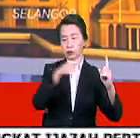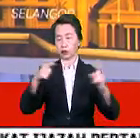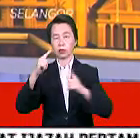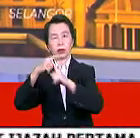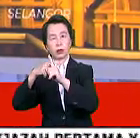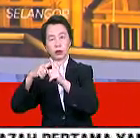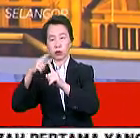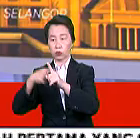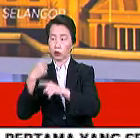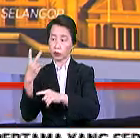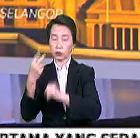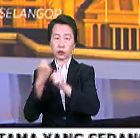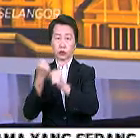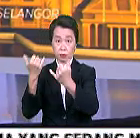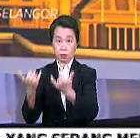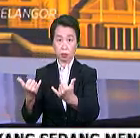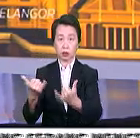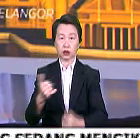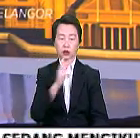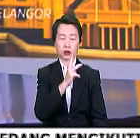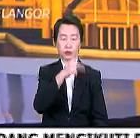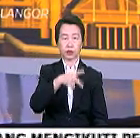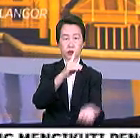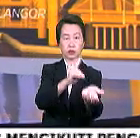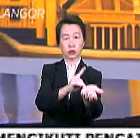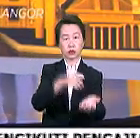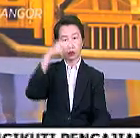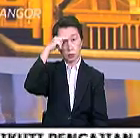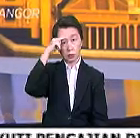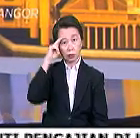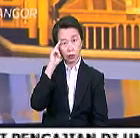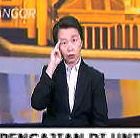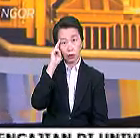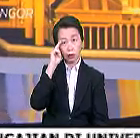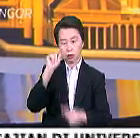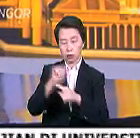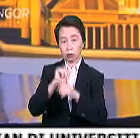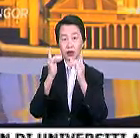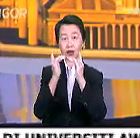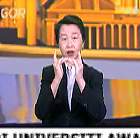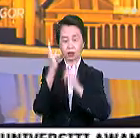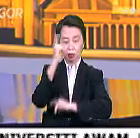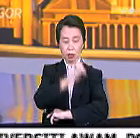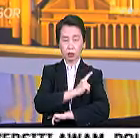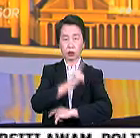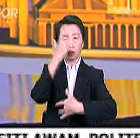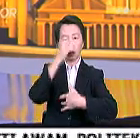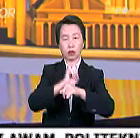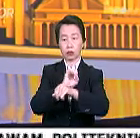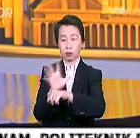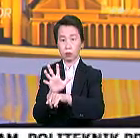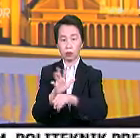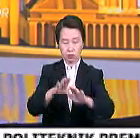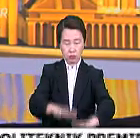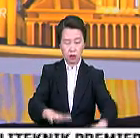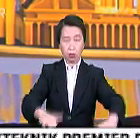Februari tahun ini. Menurut Ketua Pengarah Kesihatan Tan Sri Dr. Nur Hisham Abdullah, penggunaan katil harian pesakit COVID-19 melibatkan kanak-kanak